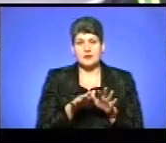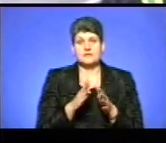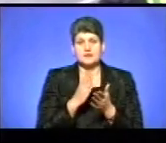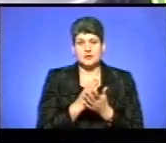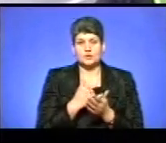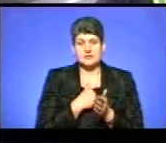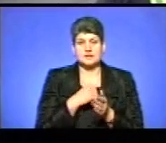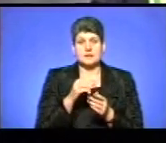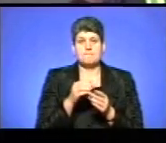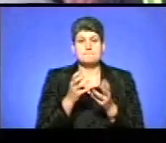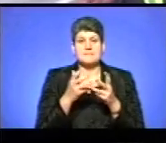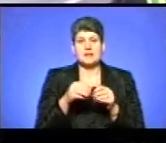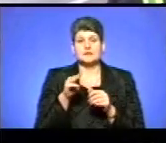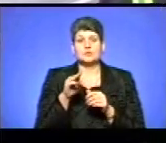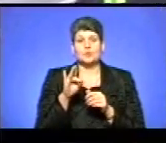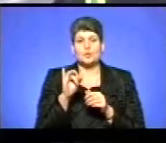такий прилад TrueCam.